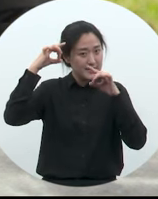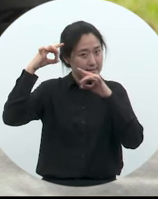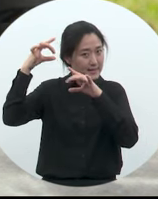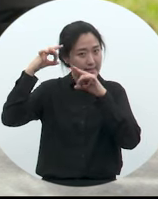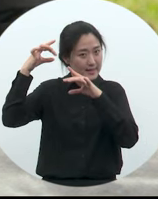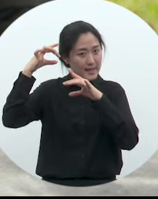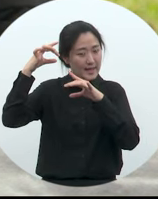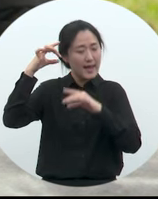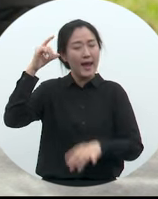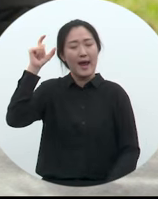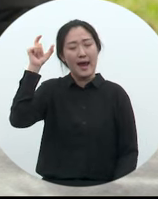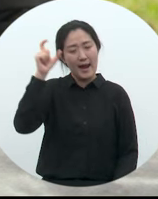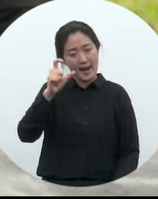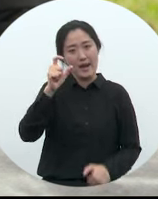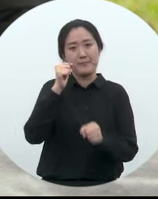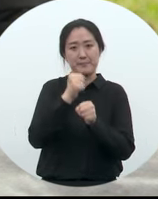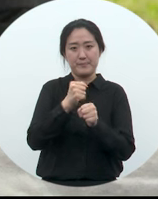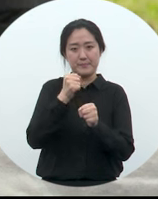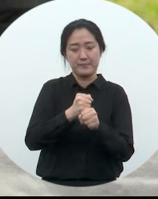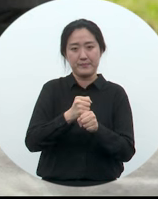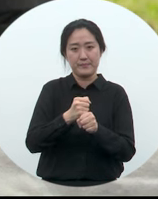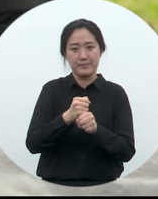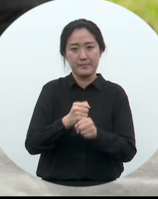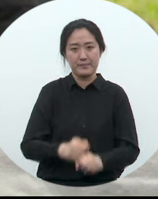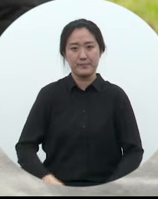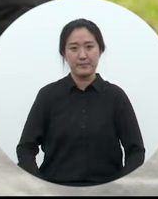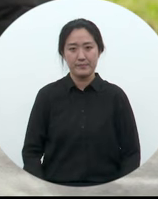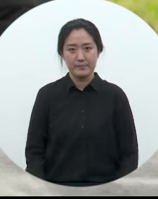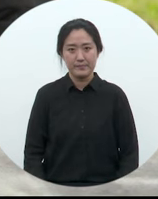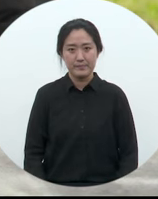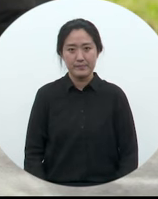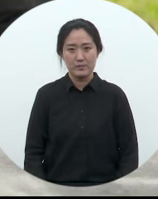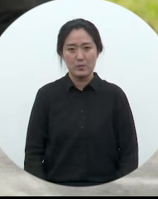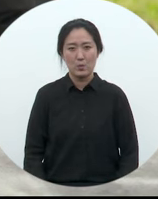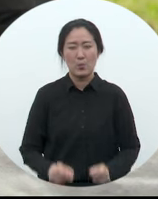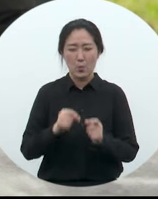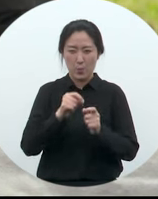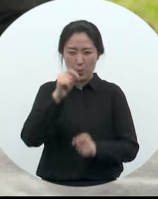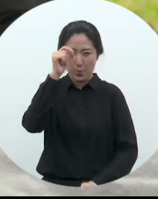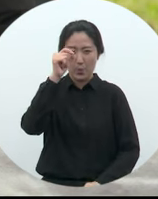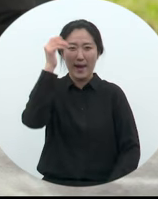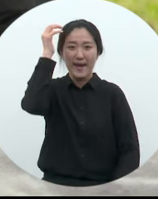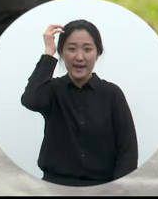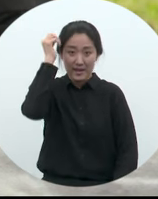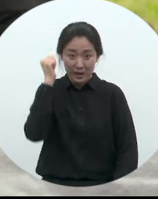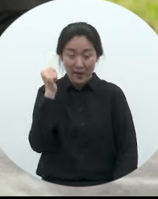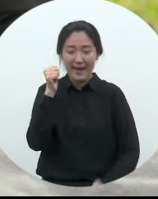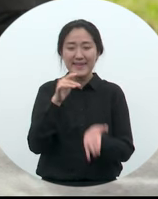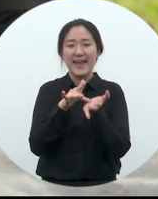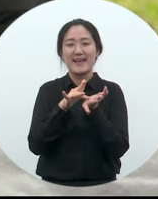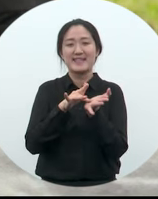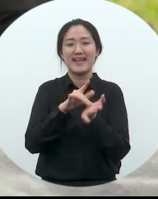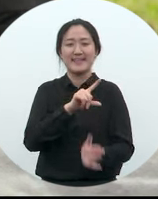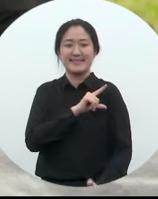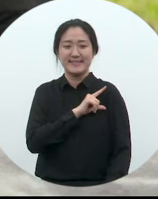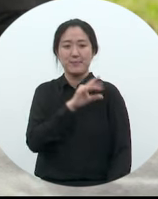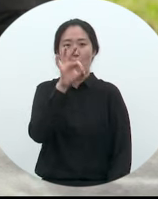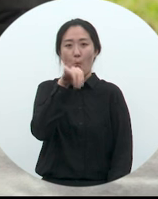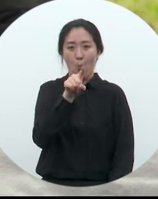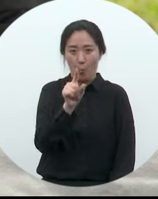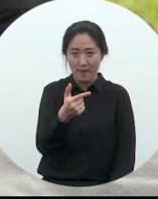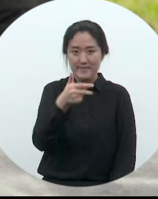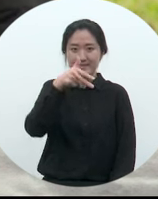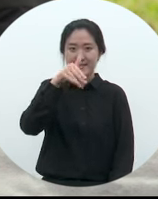뇌 쪽에 기능을 강화시켜주는 역할이 있어서, 원지는 뜻을 오래 기억한다라는 약재